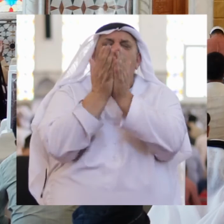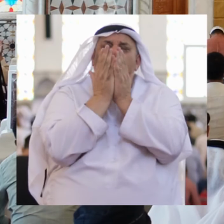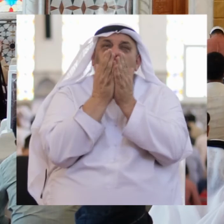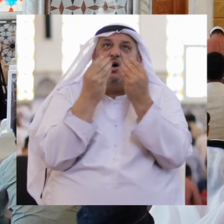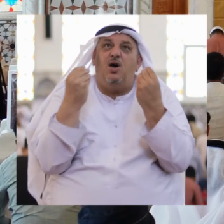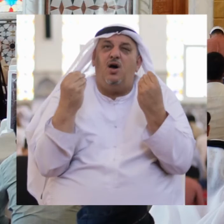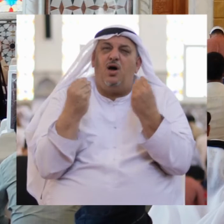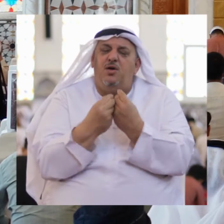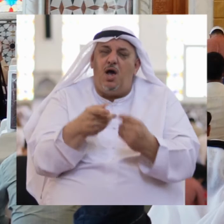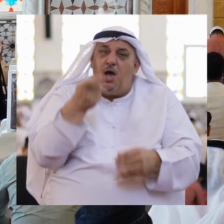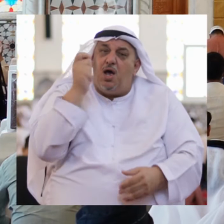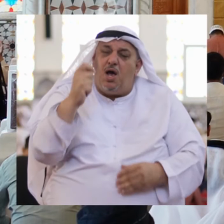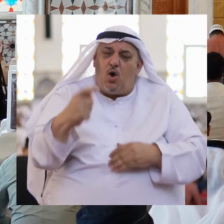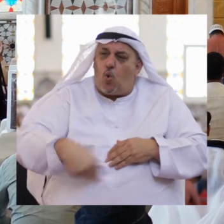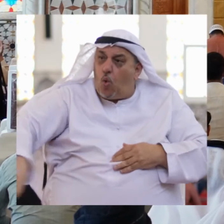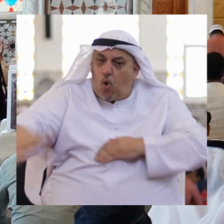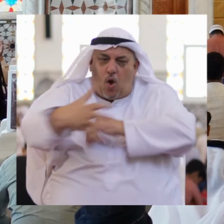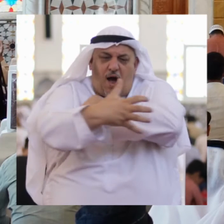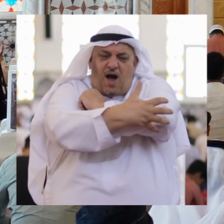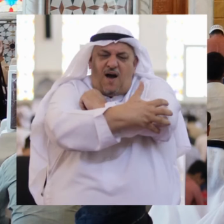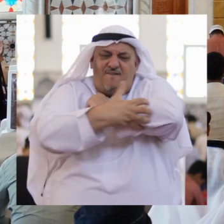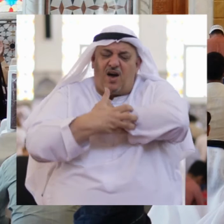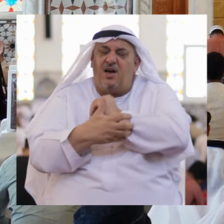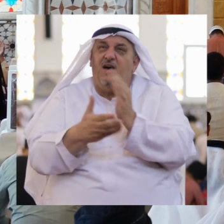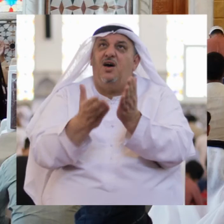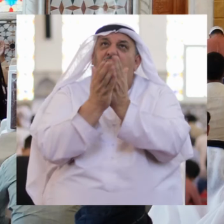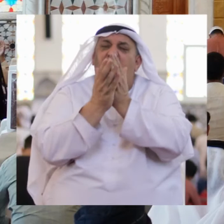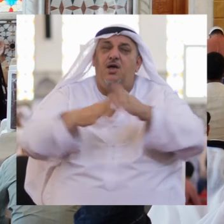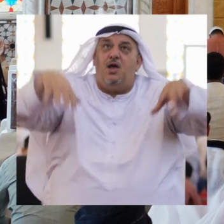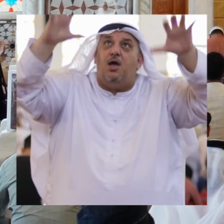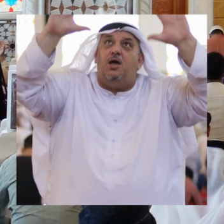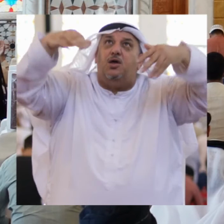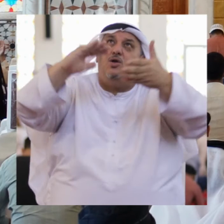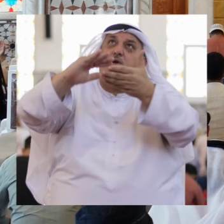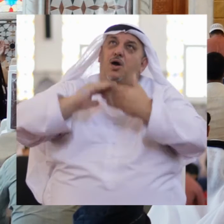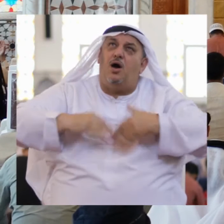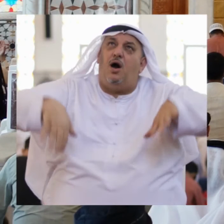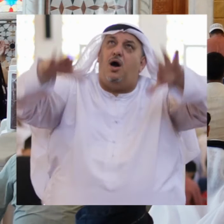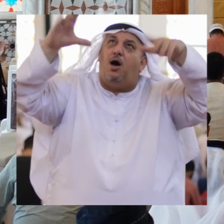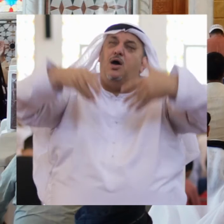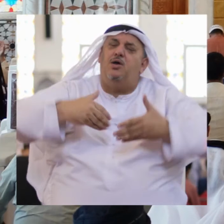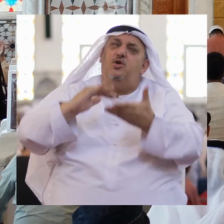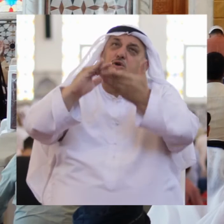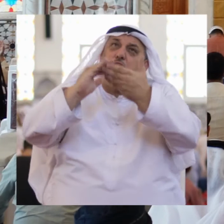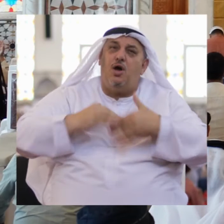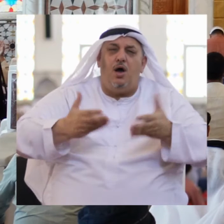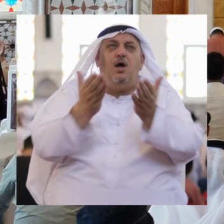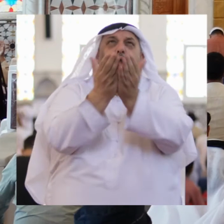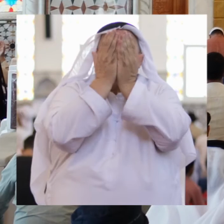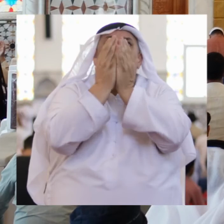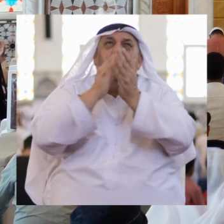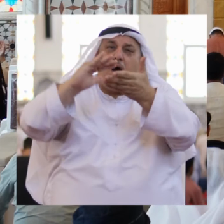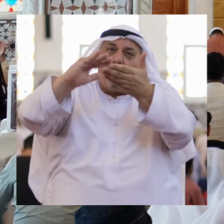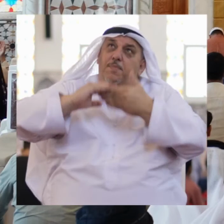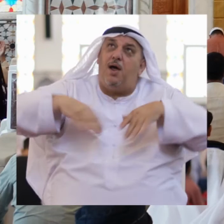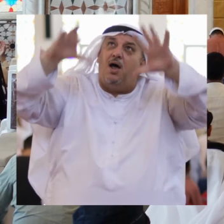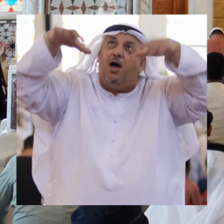الغني ونحن الفقراء انزل علينا الغيث ولا تجعلنا من القانطين